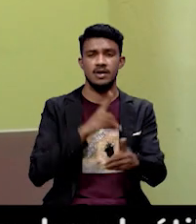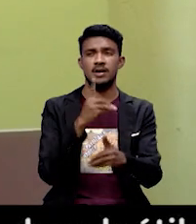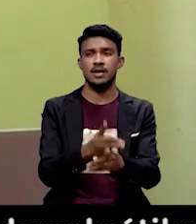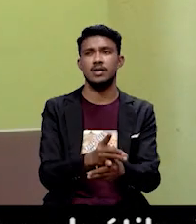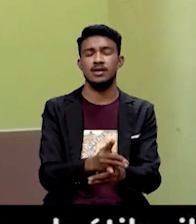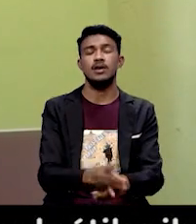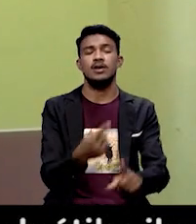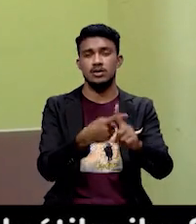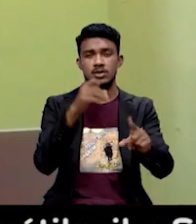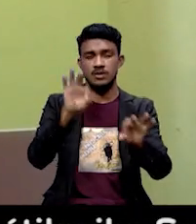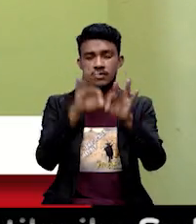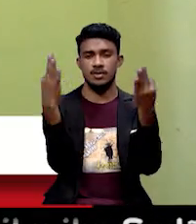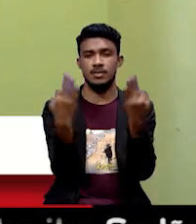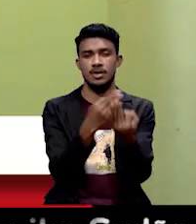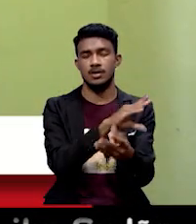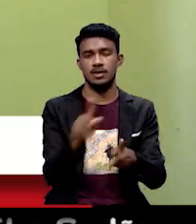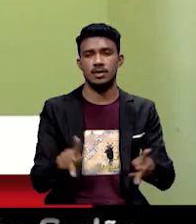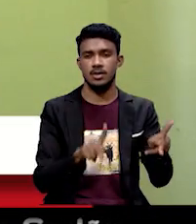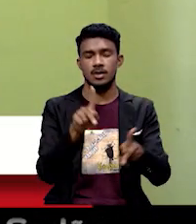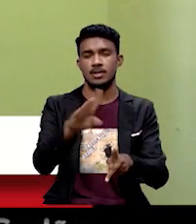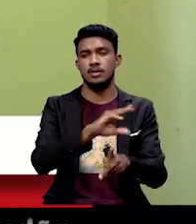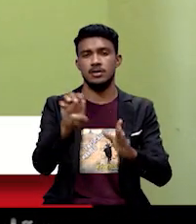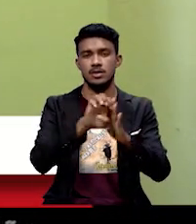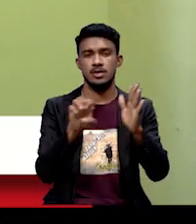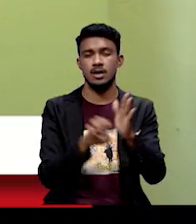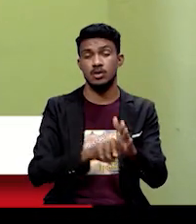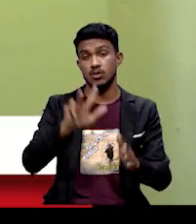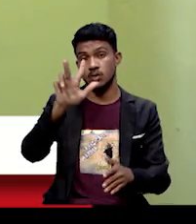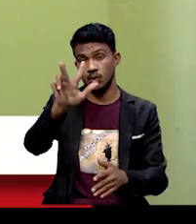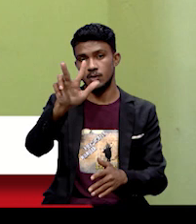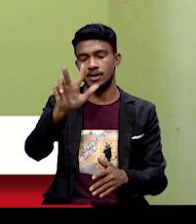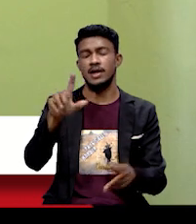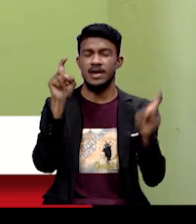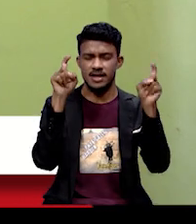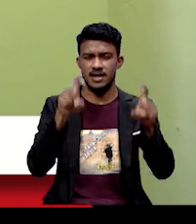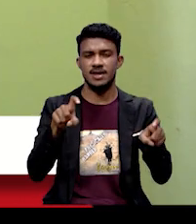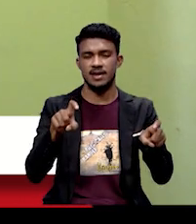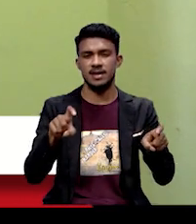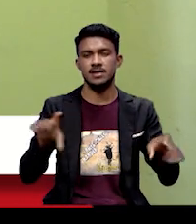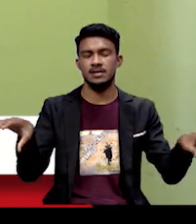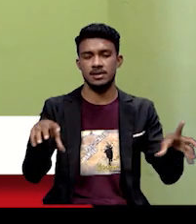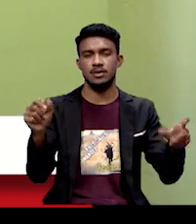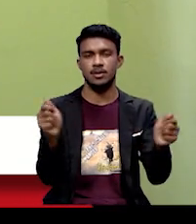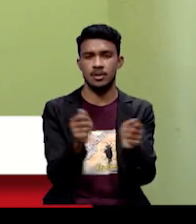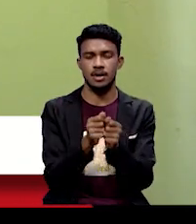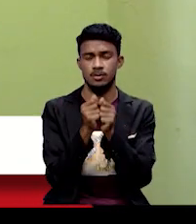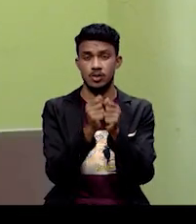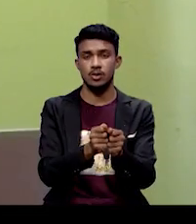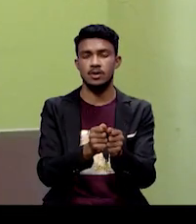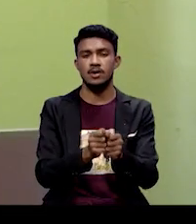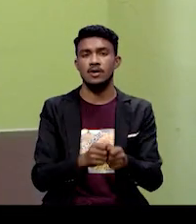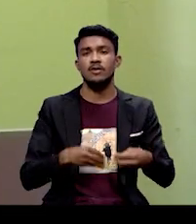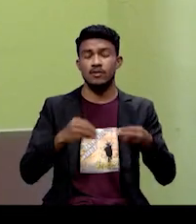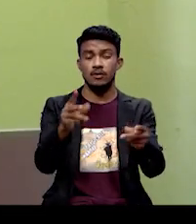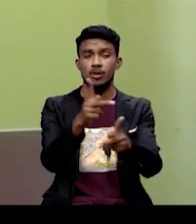usi familia, komunidade no estado. Ne significa katak parte tolu ne, tengki kolabora hamotu, atu fa proteção